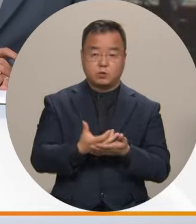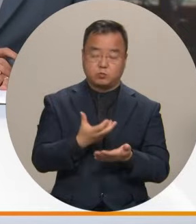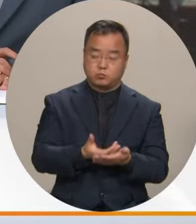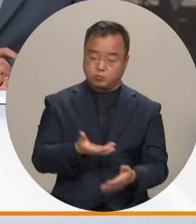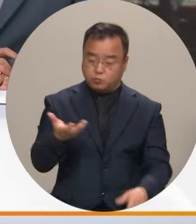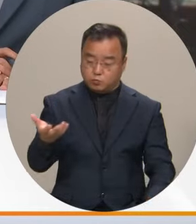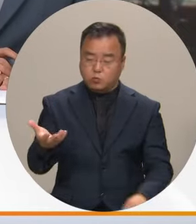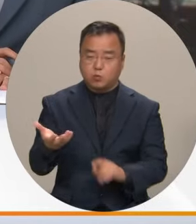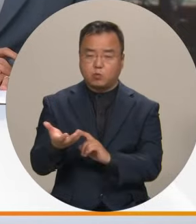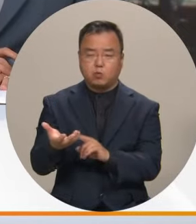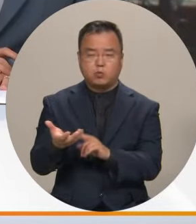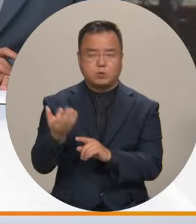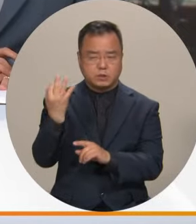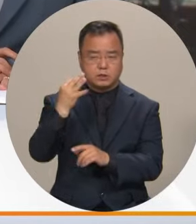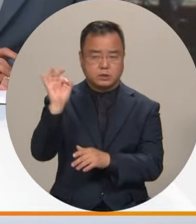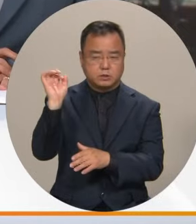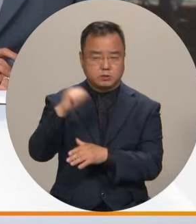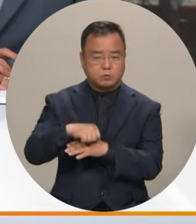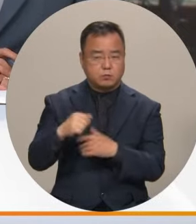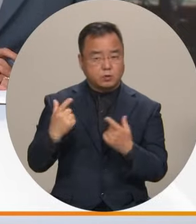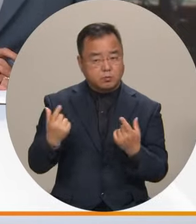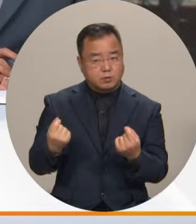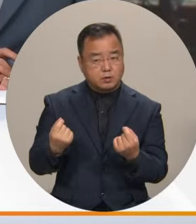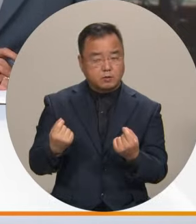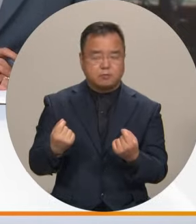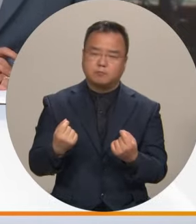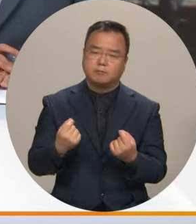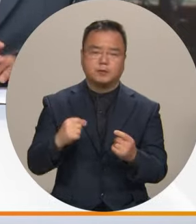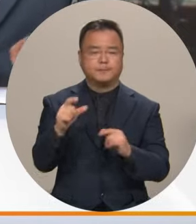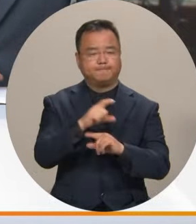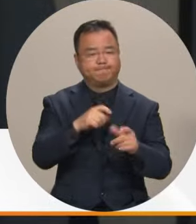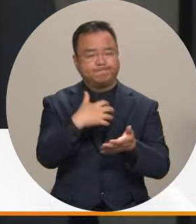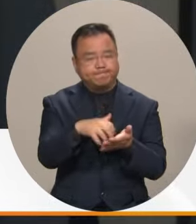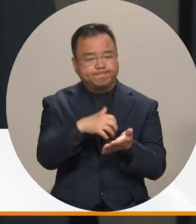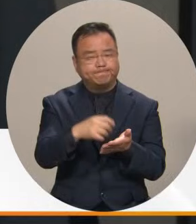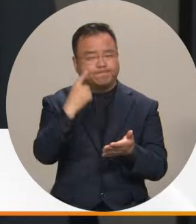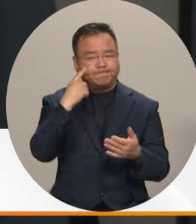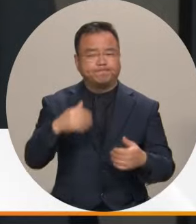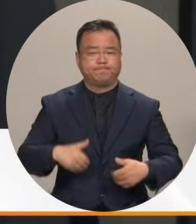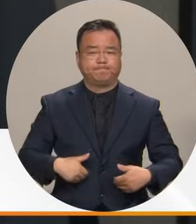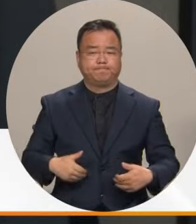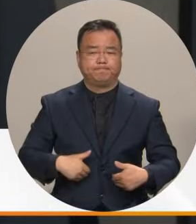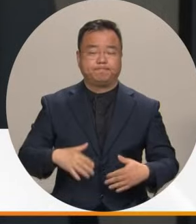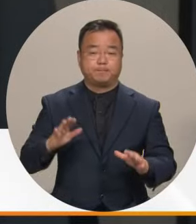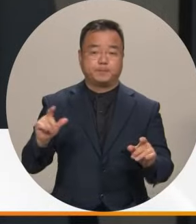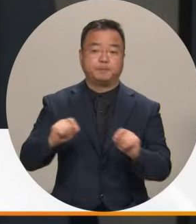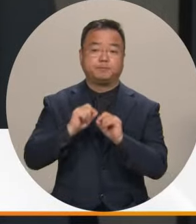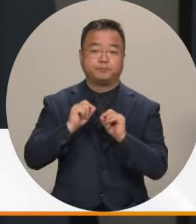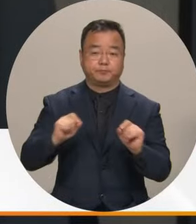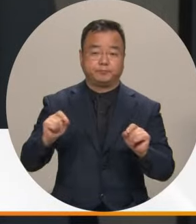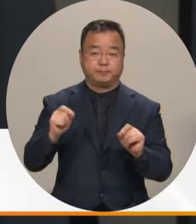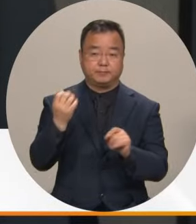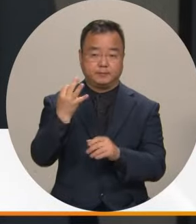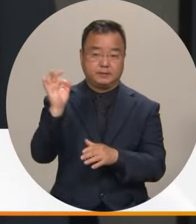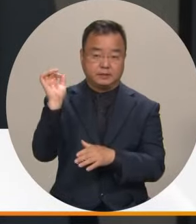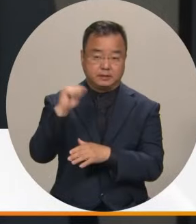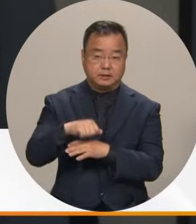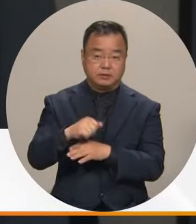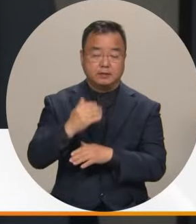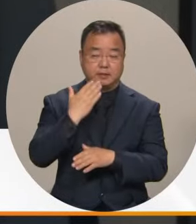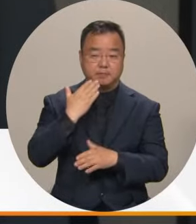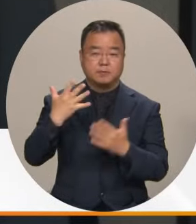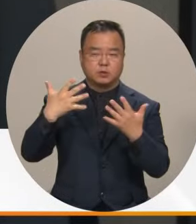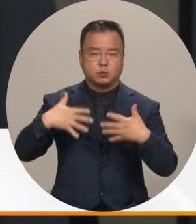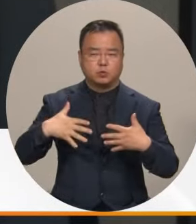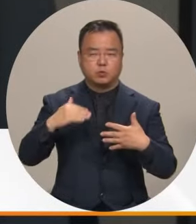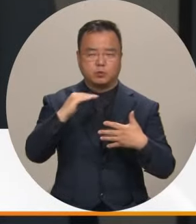받아들여졌다고 볼 수 있는 겁니까 그것도 사실 조금 따져 봐야 하는데요 일단 가처분 신청을 인용을 하 데는 몇 가지